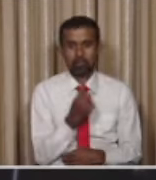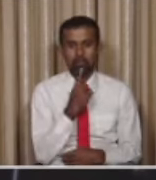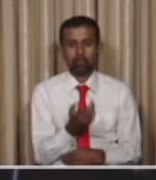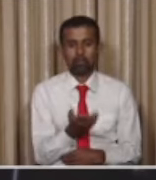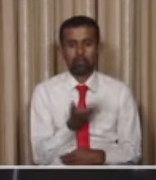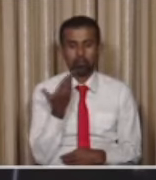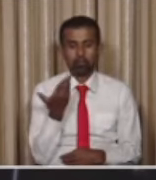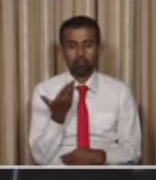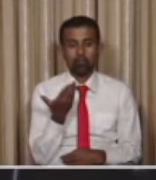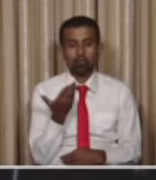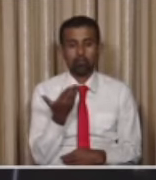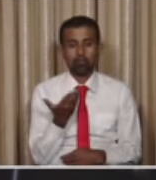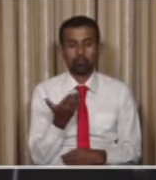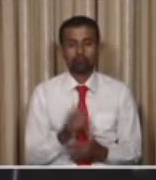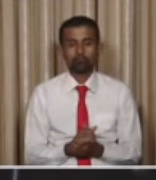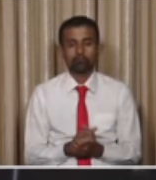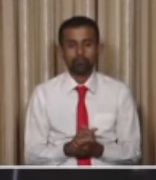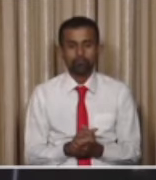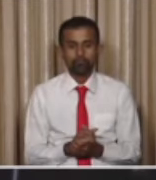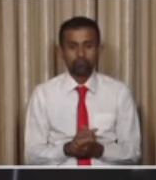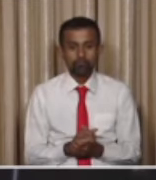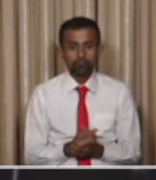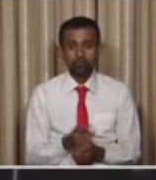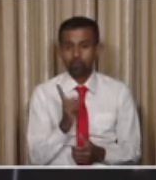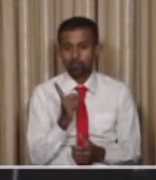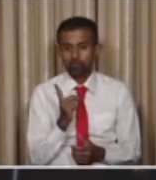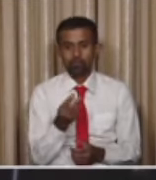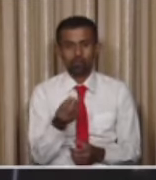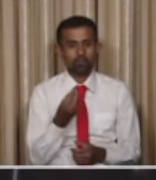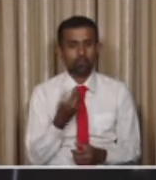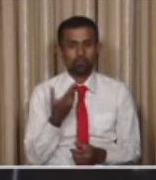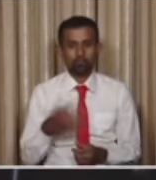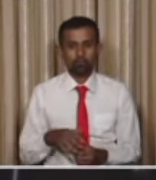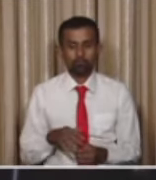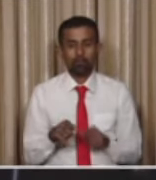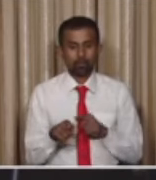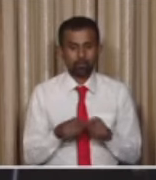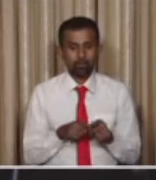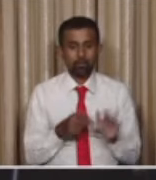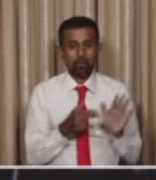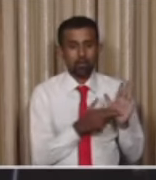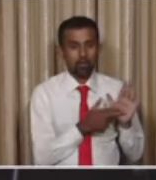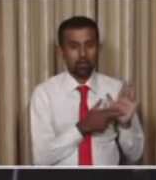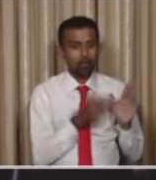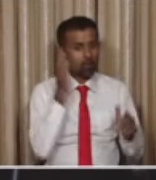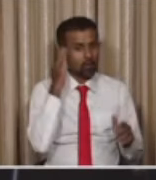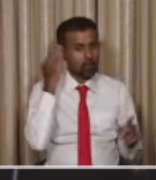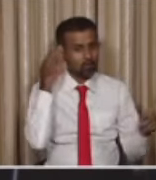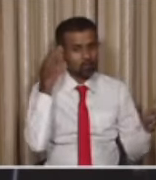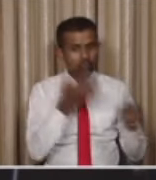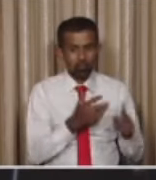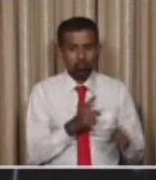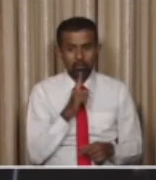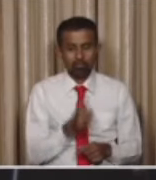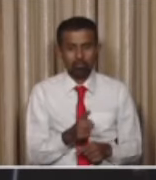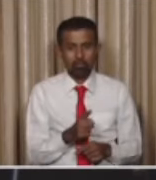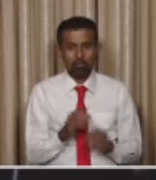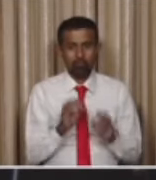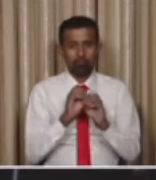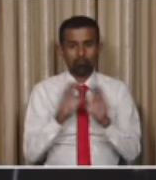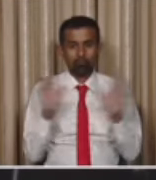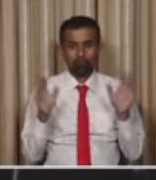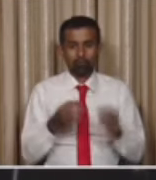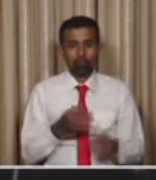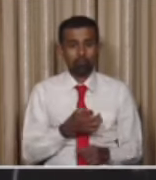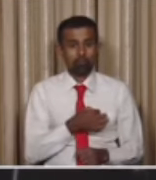එහෙම තියෙද්දි තමයි මේ දඬුවම දීලා තියෙන්නේ. ඒත් ඒ වගේම තමයි දැන් නතාෂා සම්බන්ධයෙන් කියනවා යම්කිසි ප්‍රකාශයක්